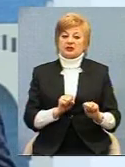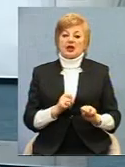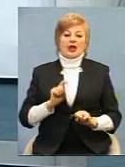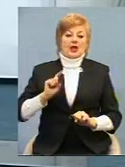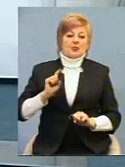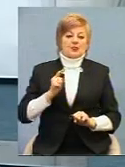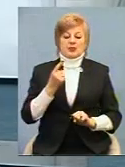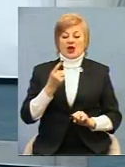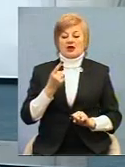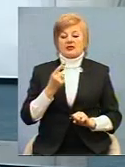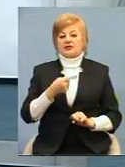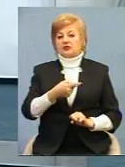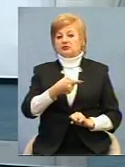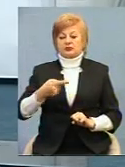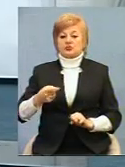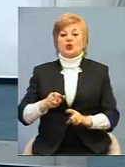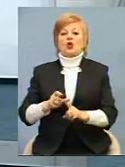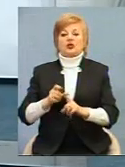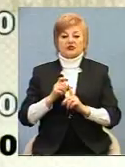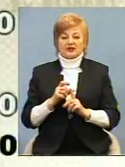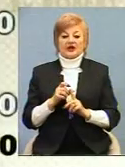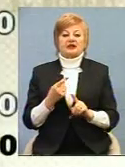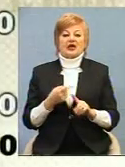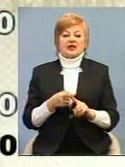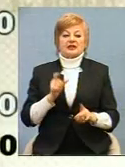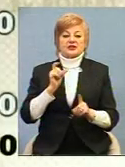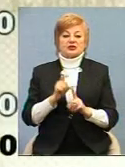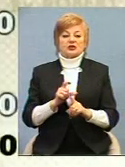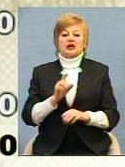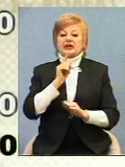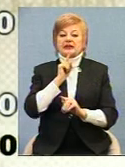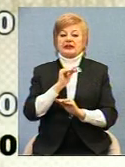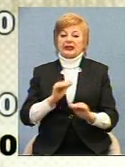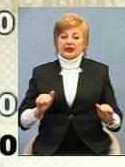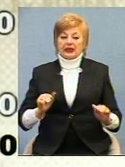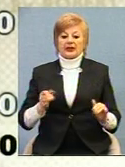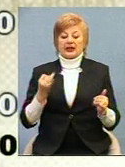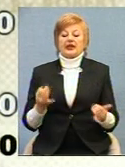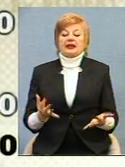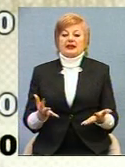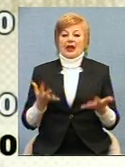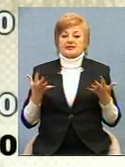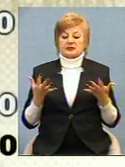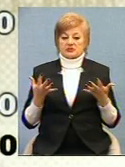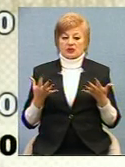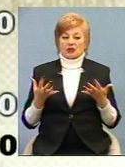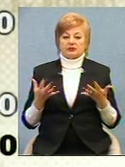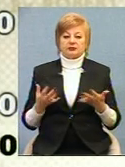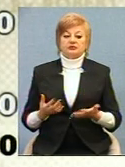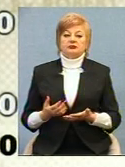позиція, перші відповіді, які ми пропонуємо, це слово «тихе» і «ясне».